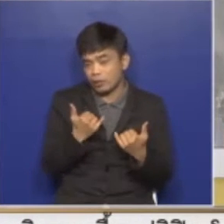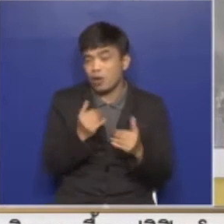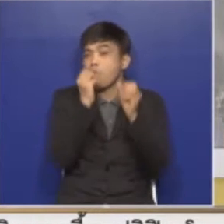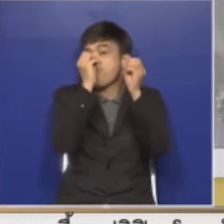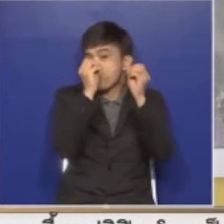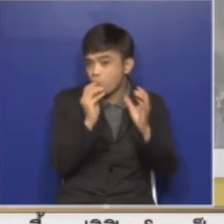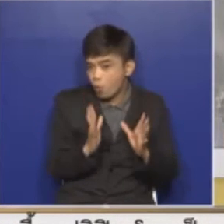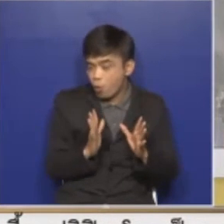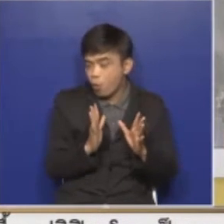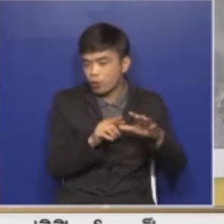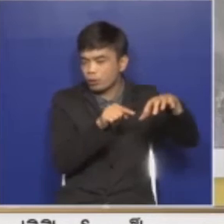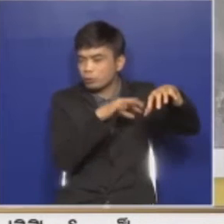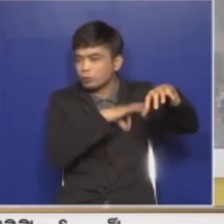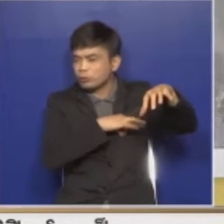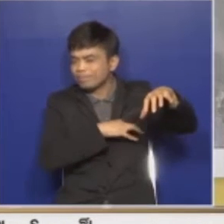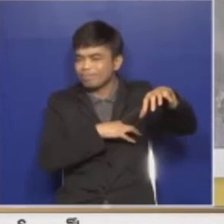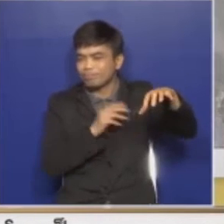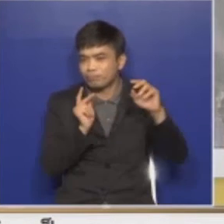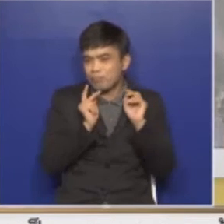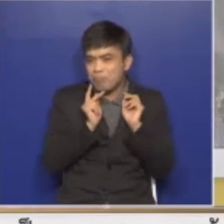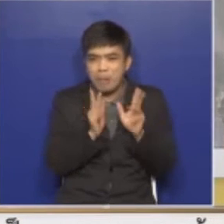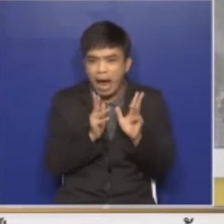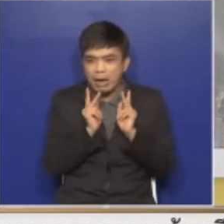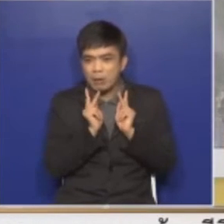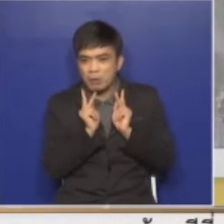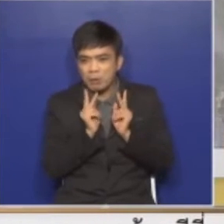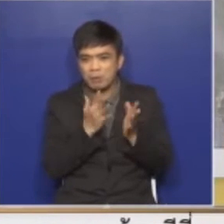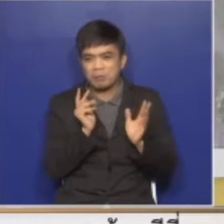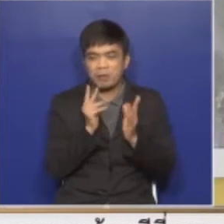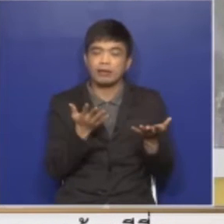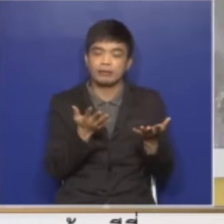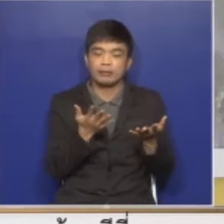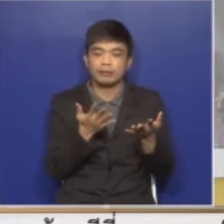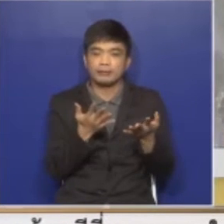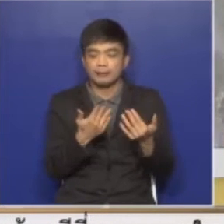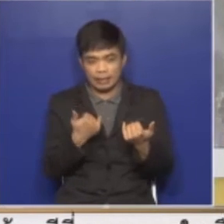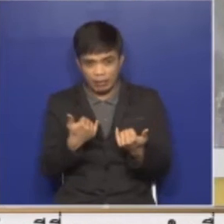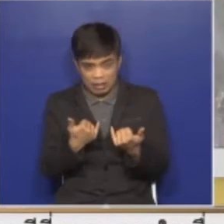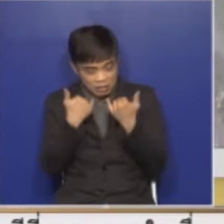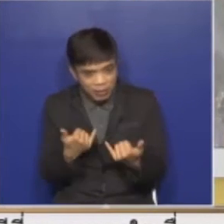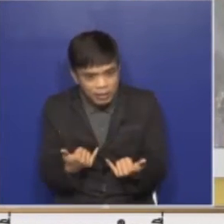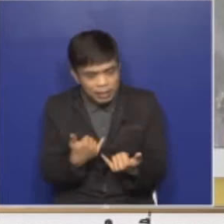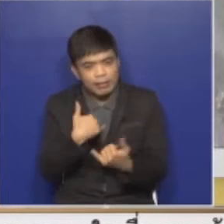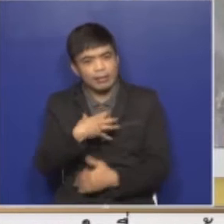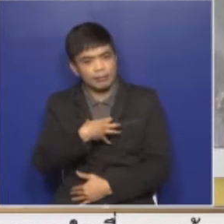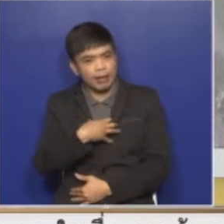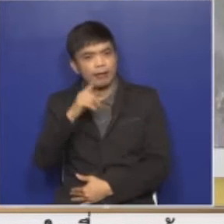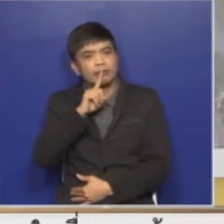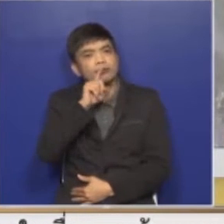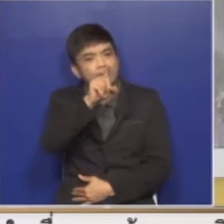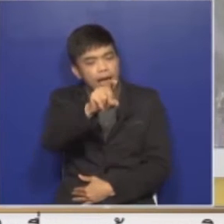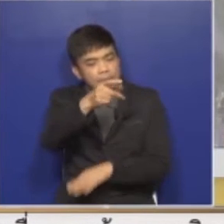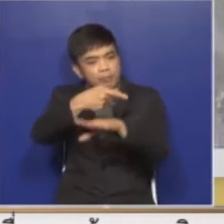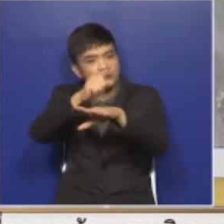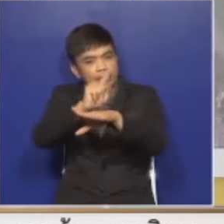พูดในนามสถาบันแต่ว่าในสภาแห่งนี้ครับวันนี้ผมอยากเรียนถามท่านประธานผ่านไปยังสถาบันว่า